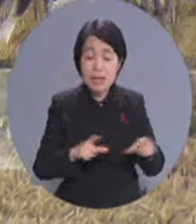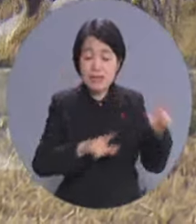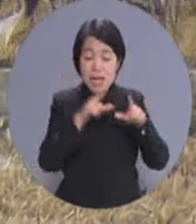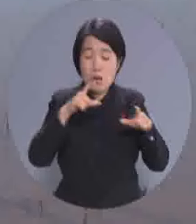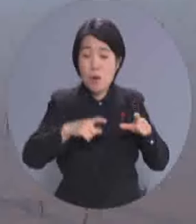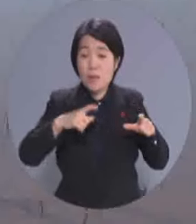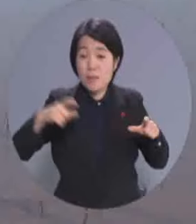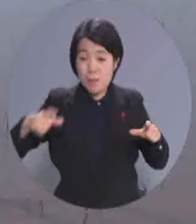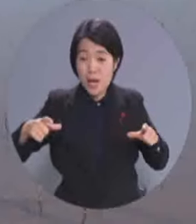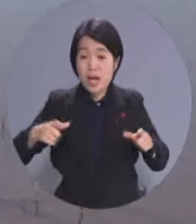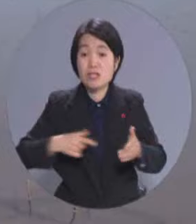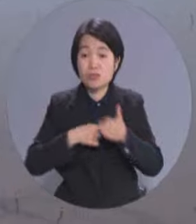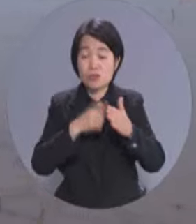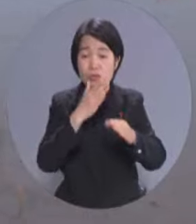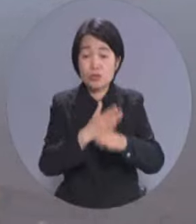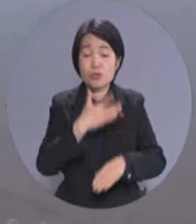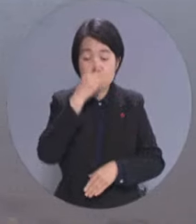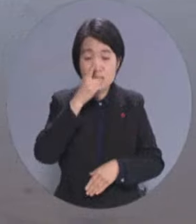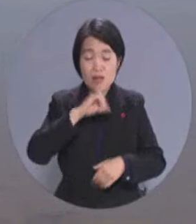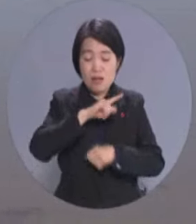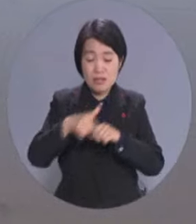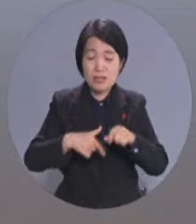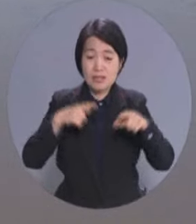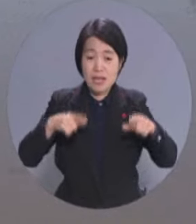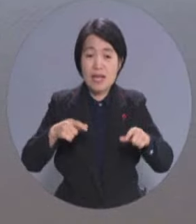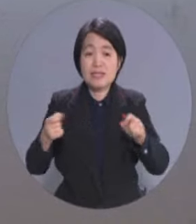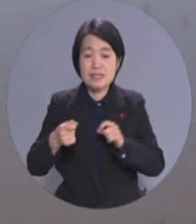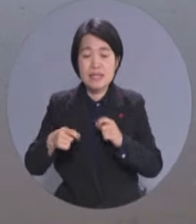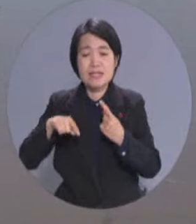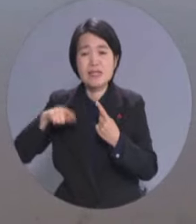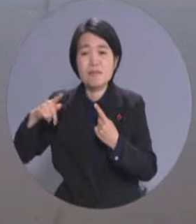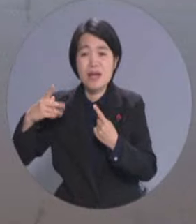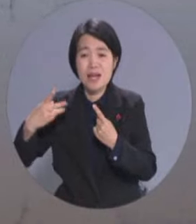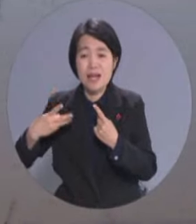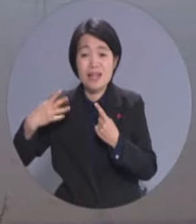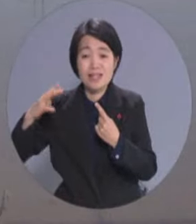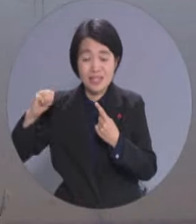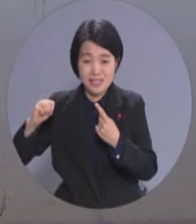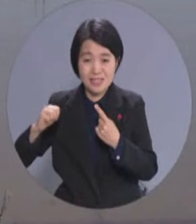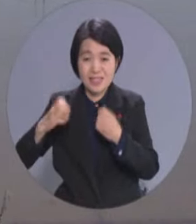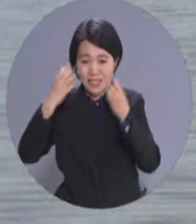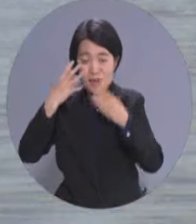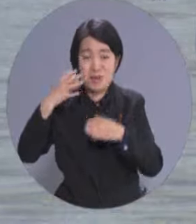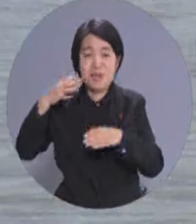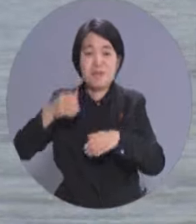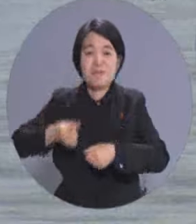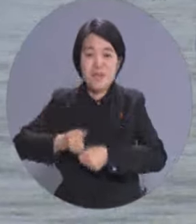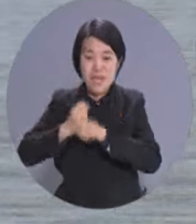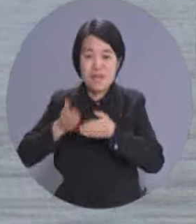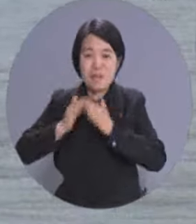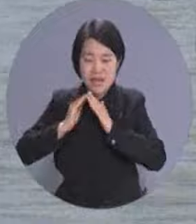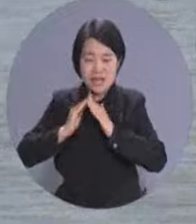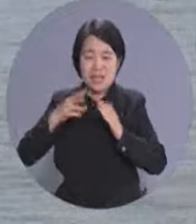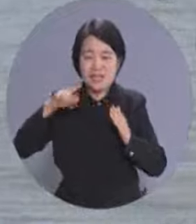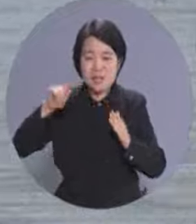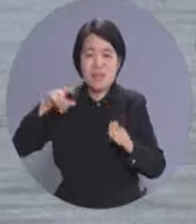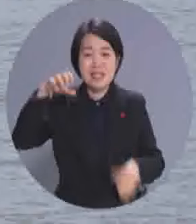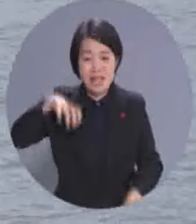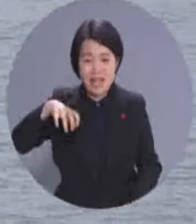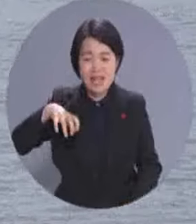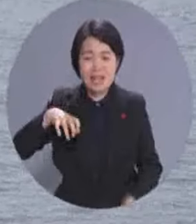있습니다. 올해 순천만 인근 농경지 1.8헥타르에 새롭게 조성한 새선매자기